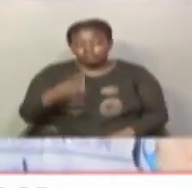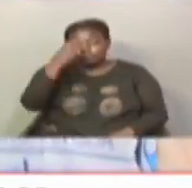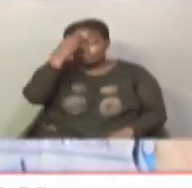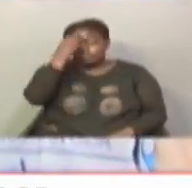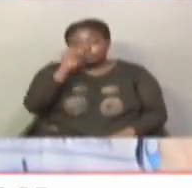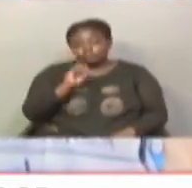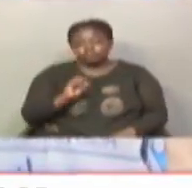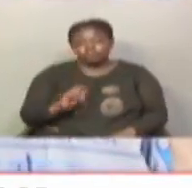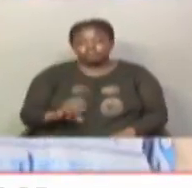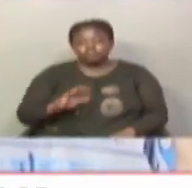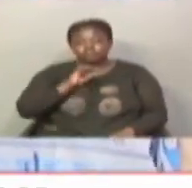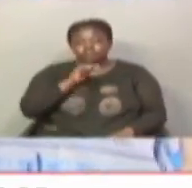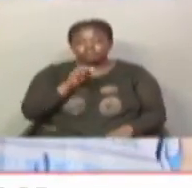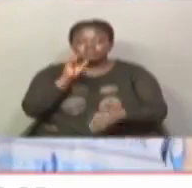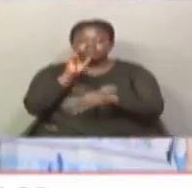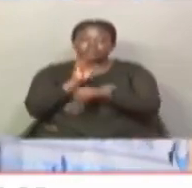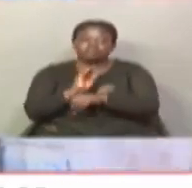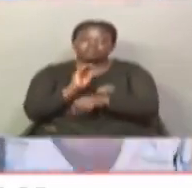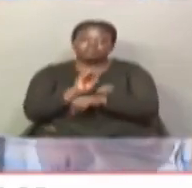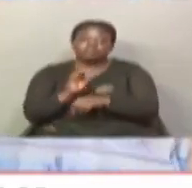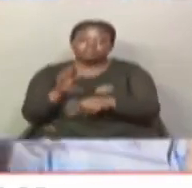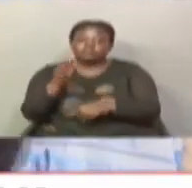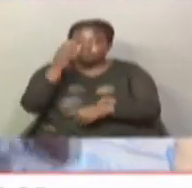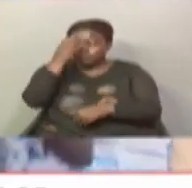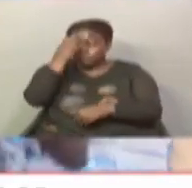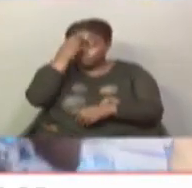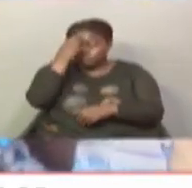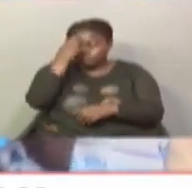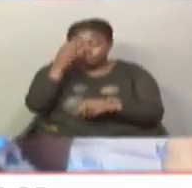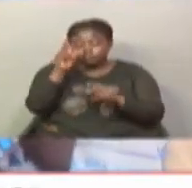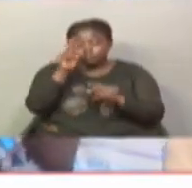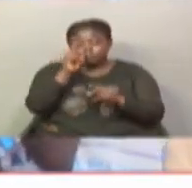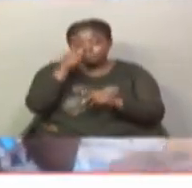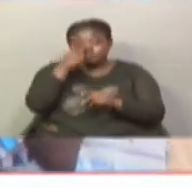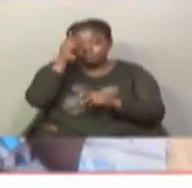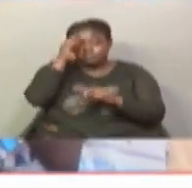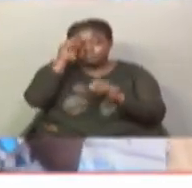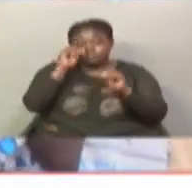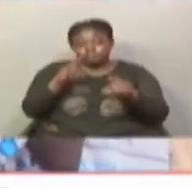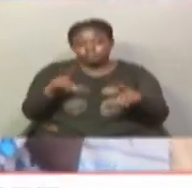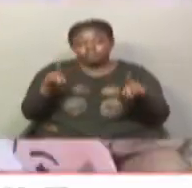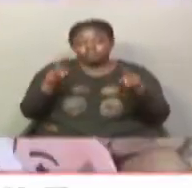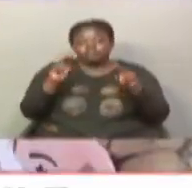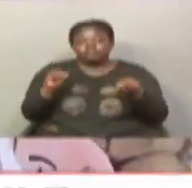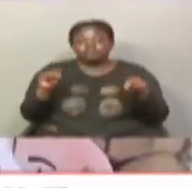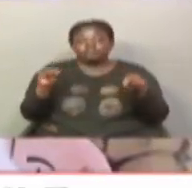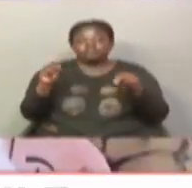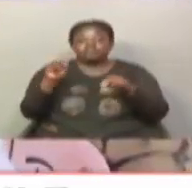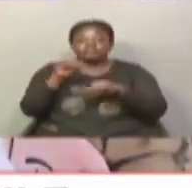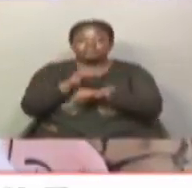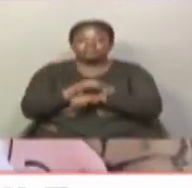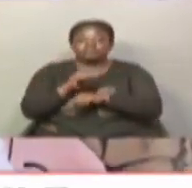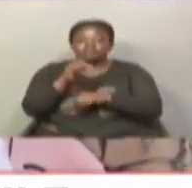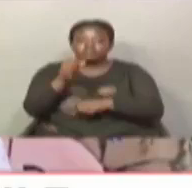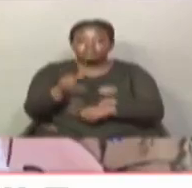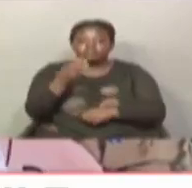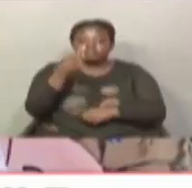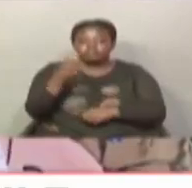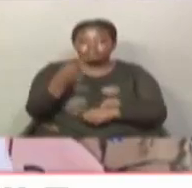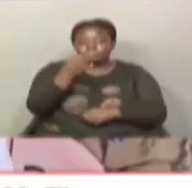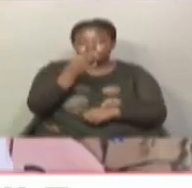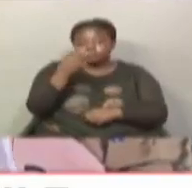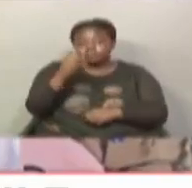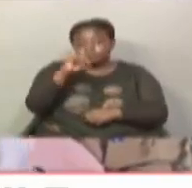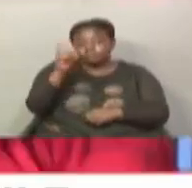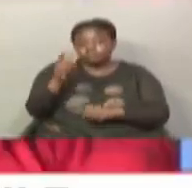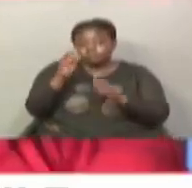tebatuswaziza ffe ng'ekkanisa tebaswaziza abazadde tebaswaziza essomero. Baatuza abayizi nkaga nga kubana sikumata batidde mu